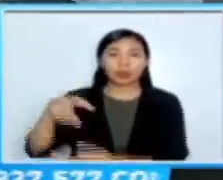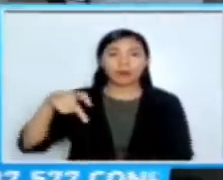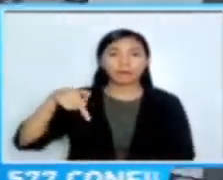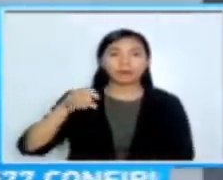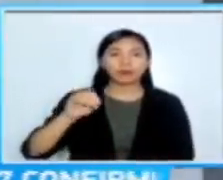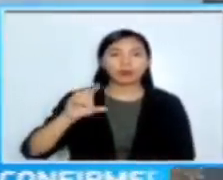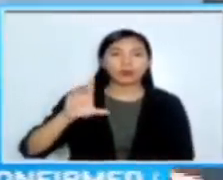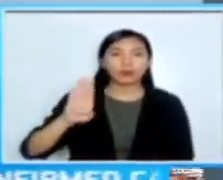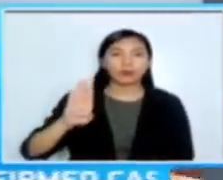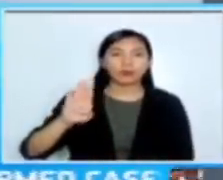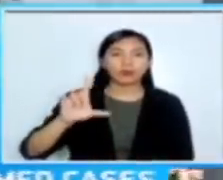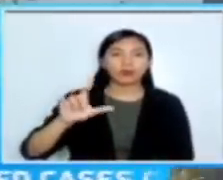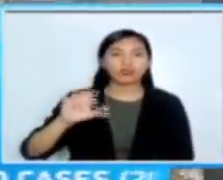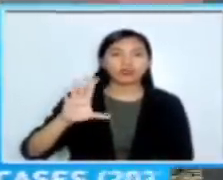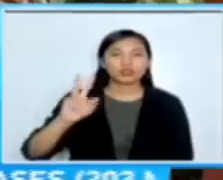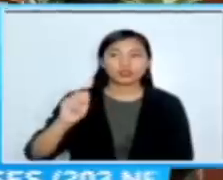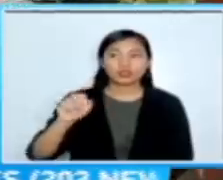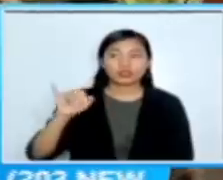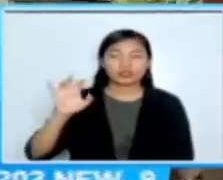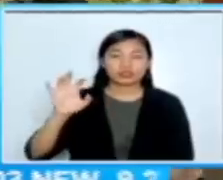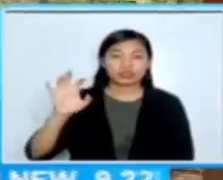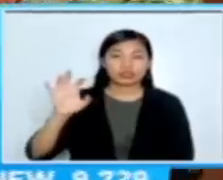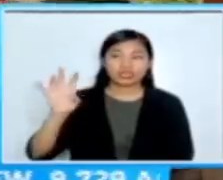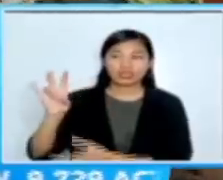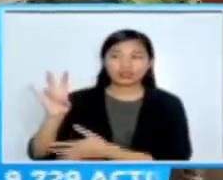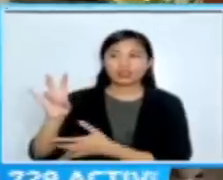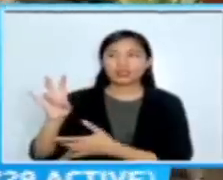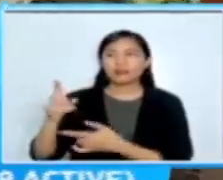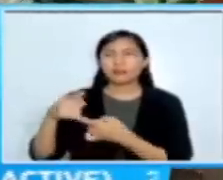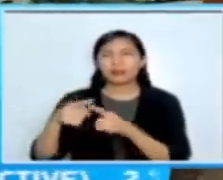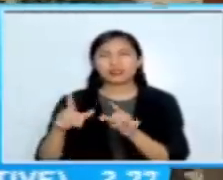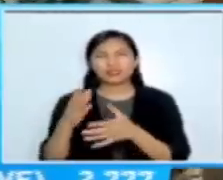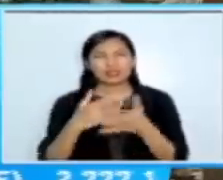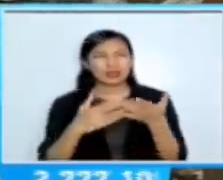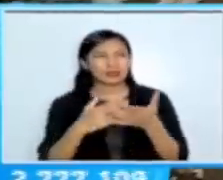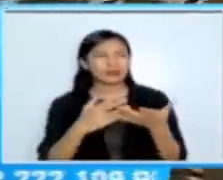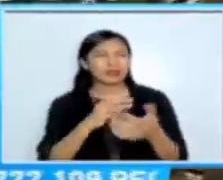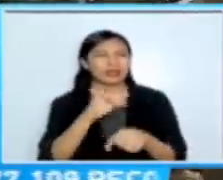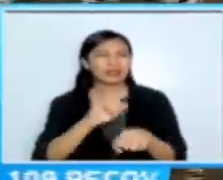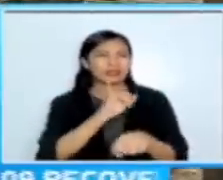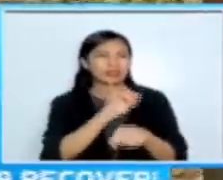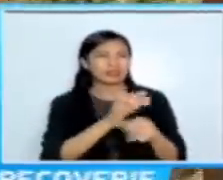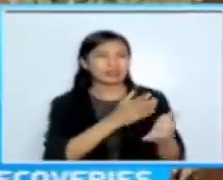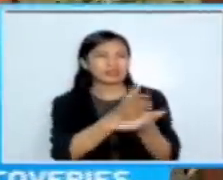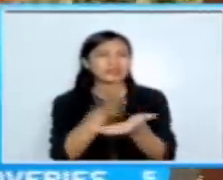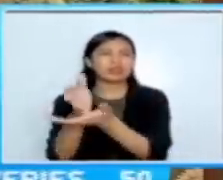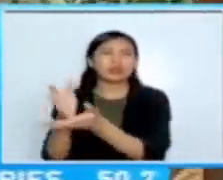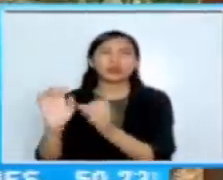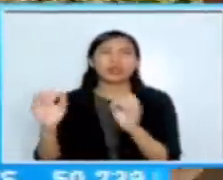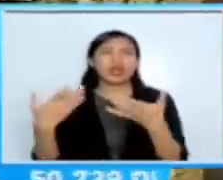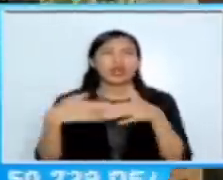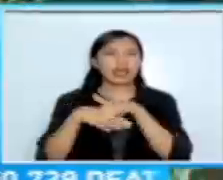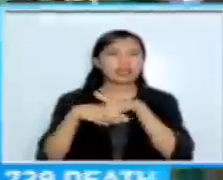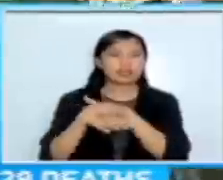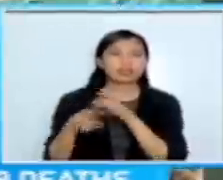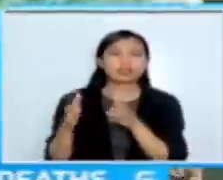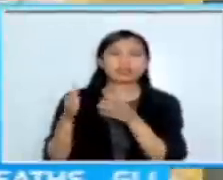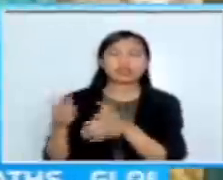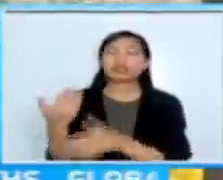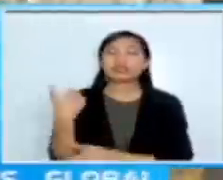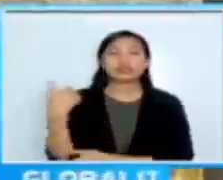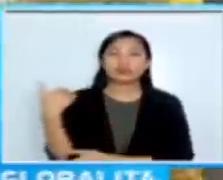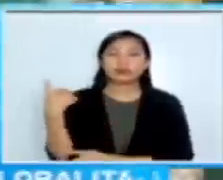ibang island na mas maliliit at saka yung mga coastal barangay na walang access to the highway, yung mga